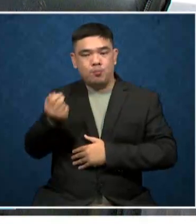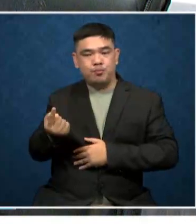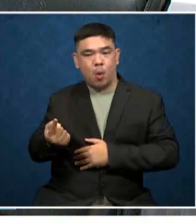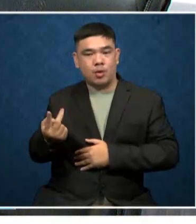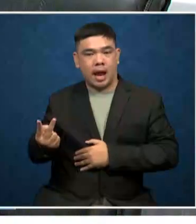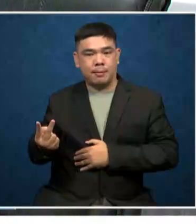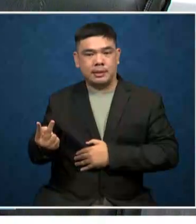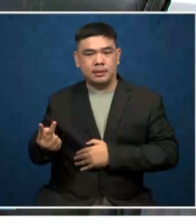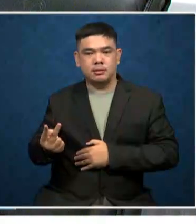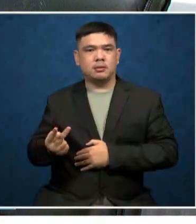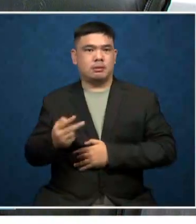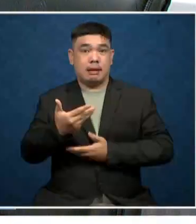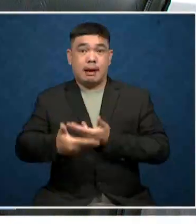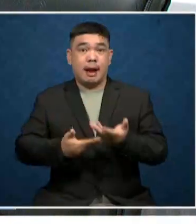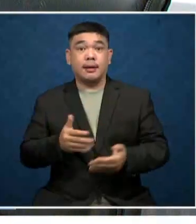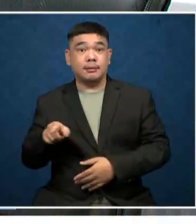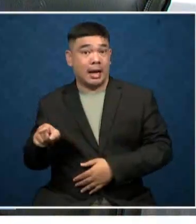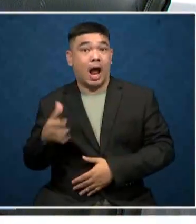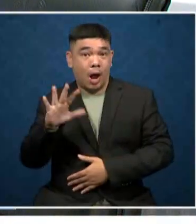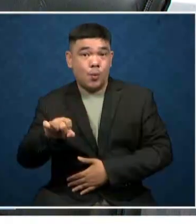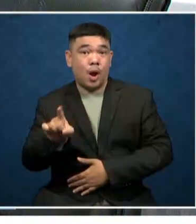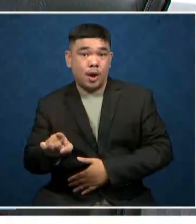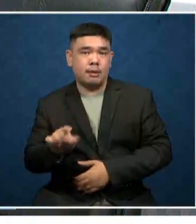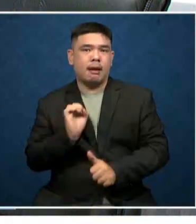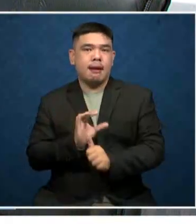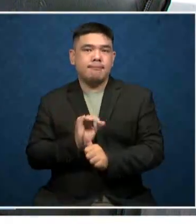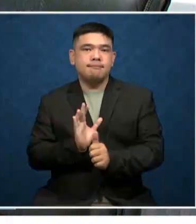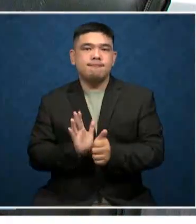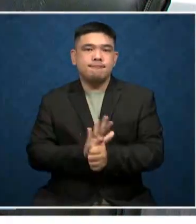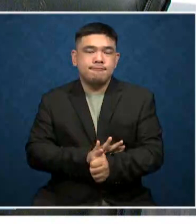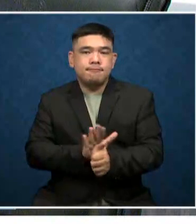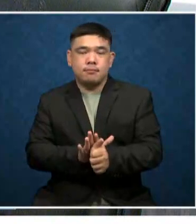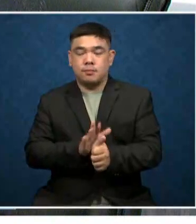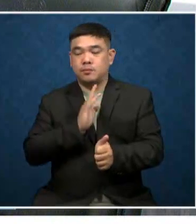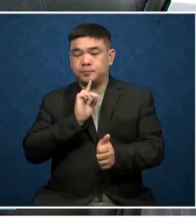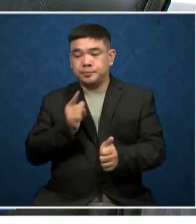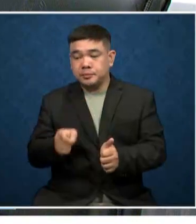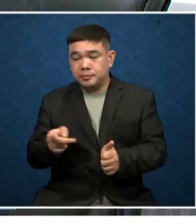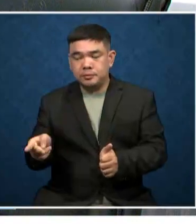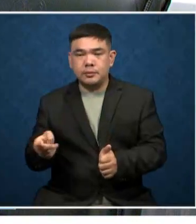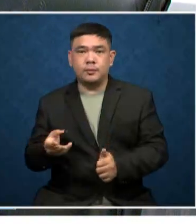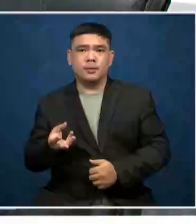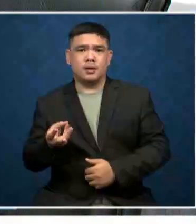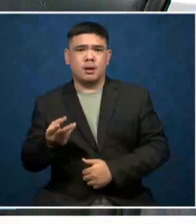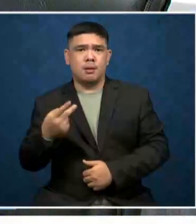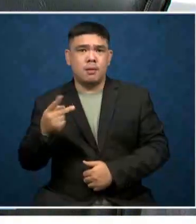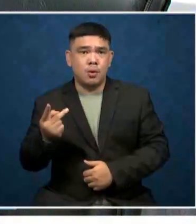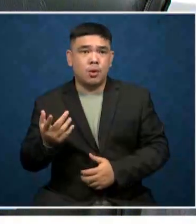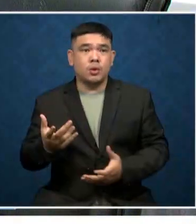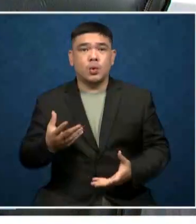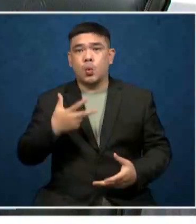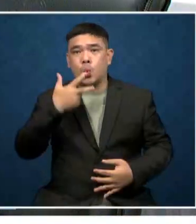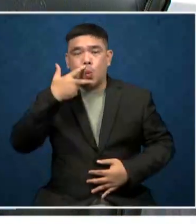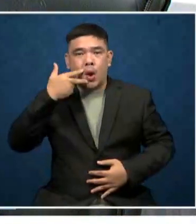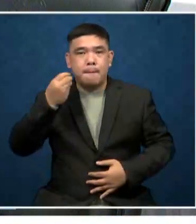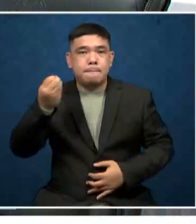ก็จัดการเชียร์เลยนะทั้งๆที่ชิ้นที่ 2ที่ 3เนี่ยมันมีคุณค่าทางอาหารที่เป็นอันตรายเช่นมีความ